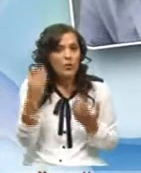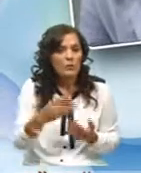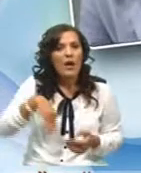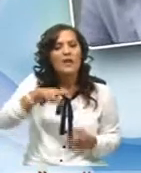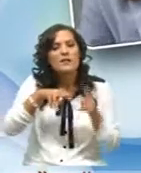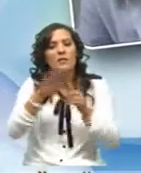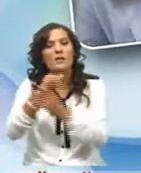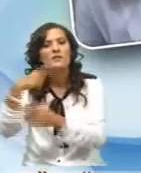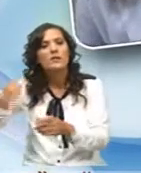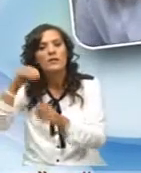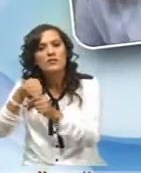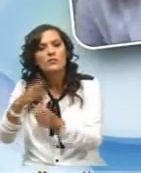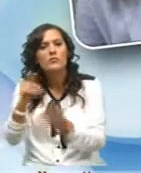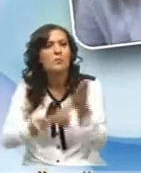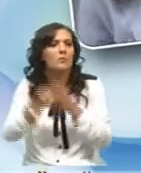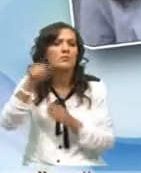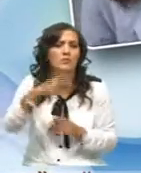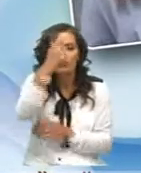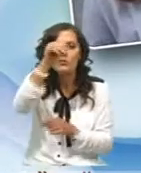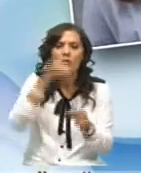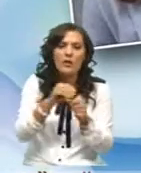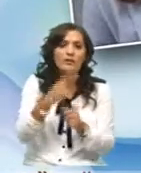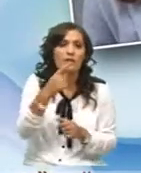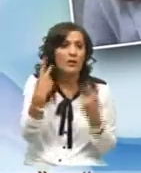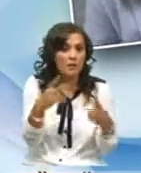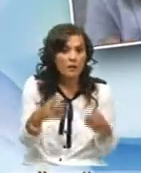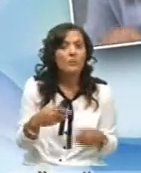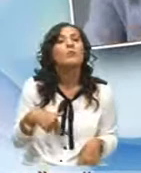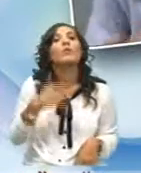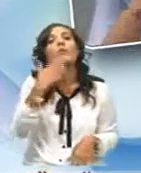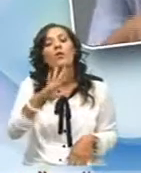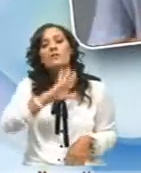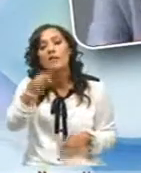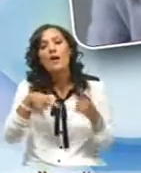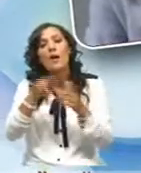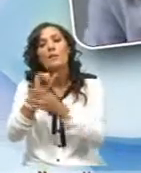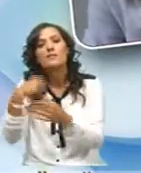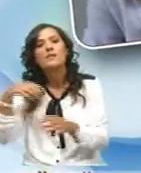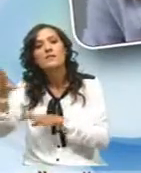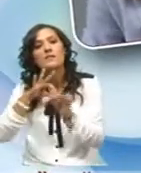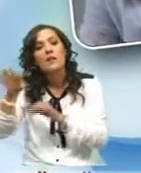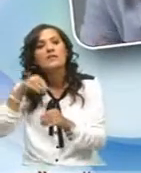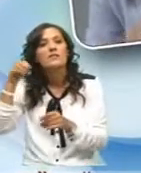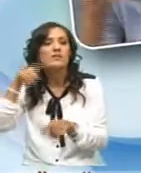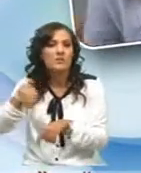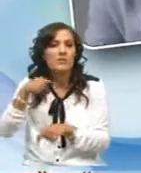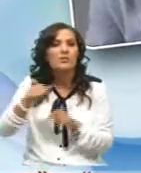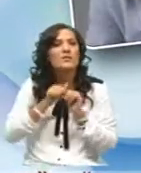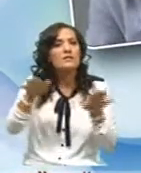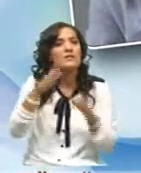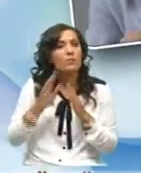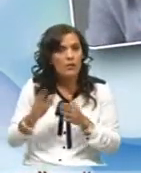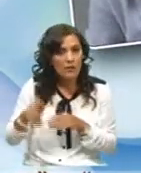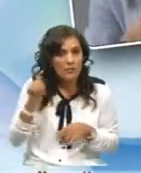herkes Ahmet Bey'in değilse çok başarılıdır bu ülke denilebilir mi yoksa herkes Ah mesleğini seçtiğinde bu